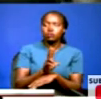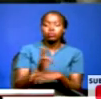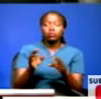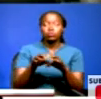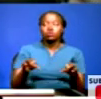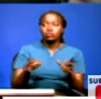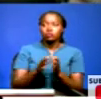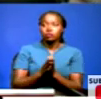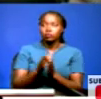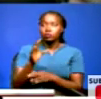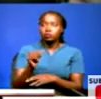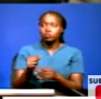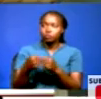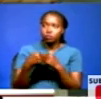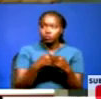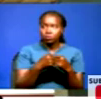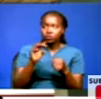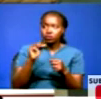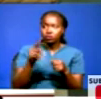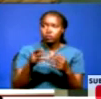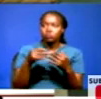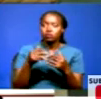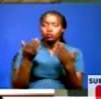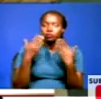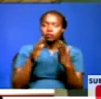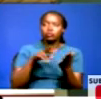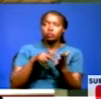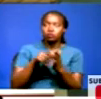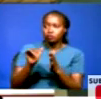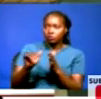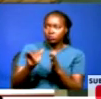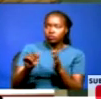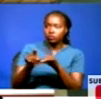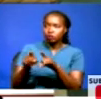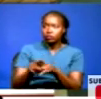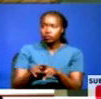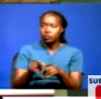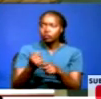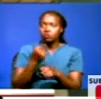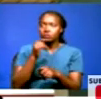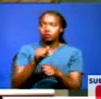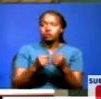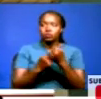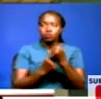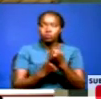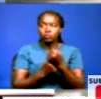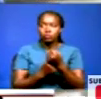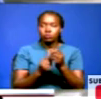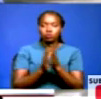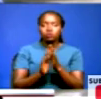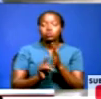Waziri Miano alitoa changamoto kwa wabunge hao kukamilisha miradi iliyosalia, na wakati huo huo kuhakikishia uungwaji mkono kamili wa wizara